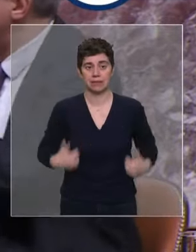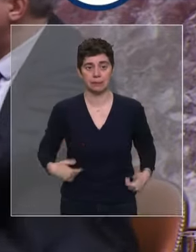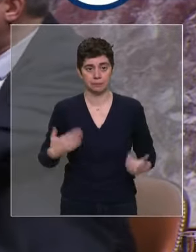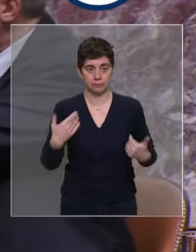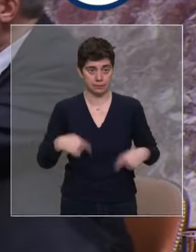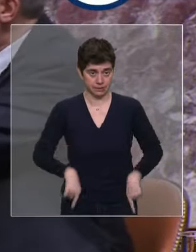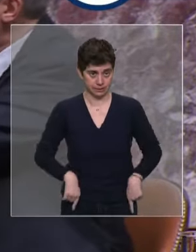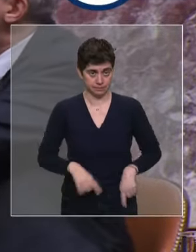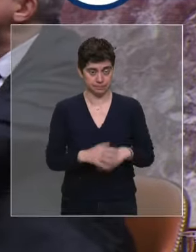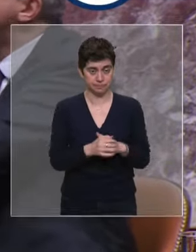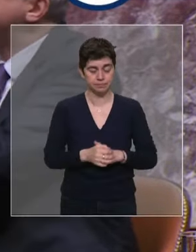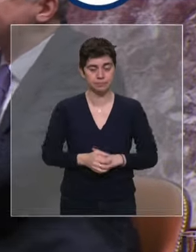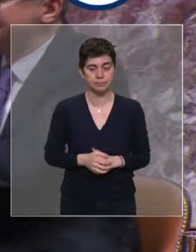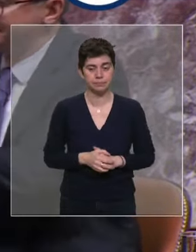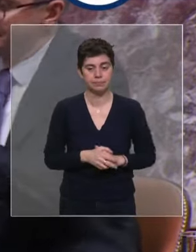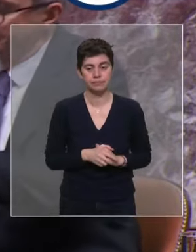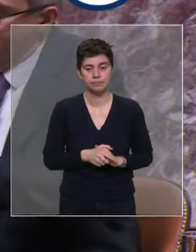Ministre.